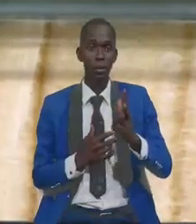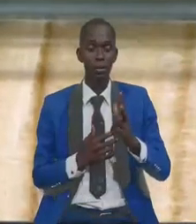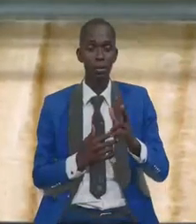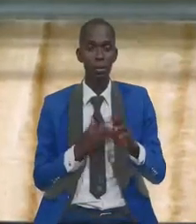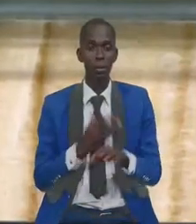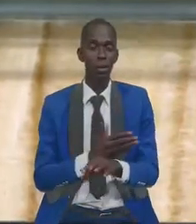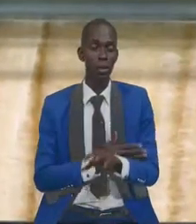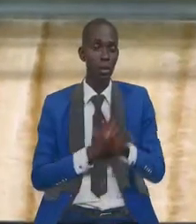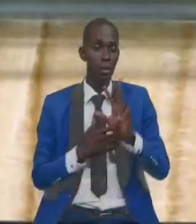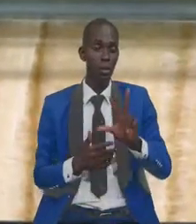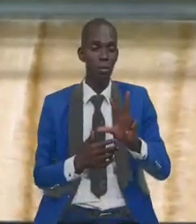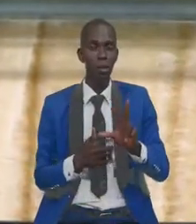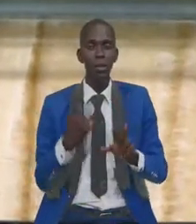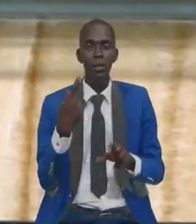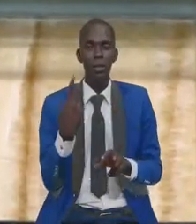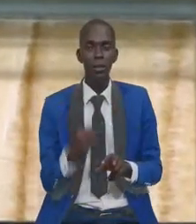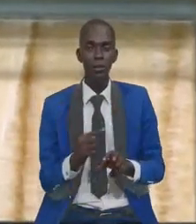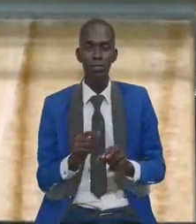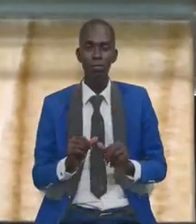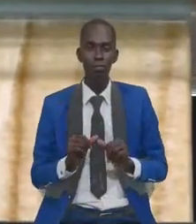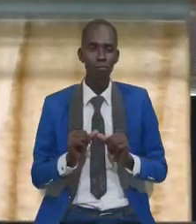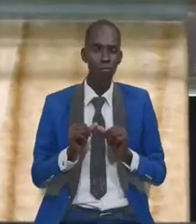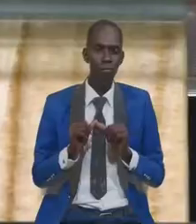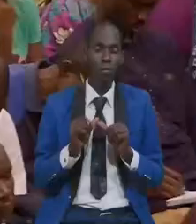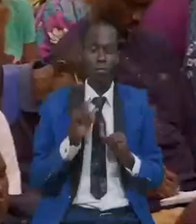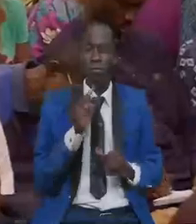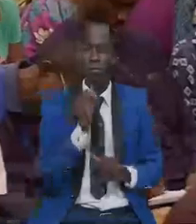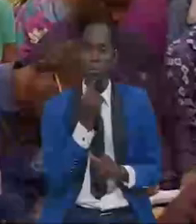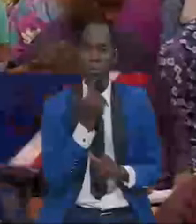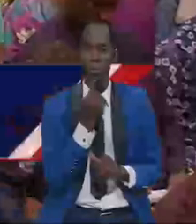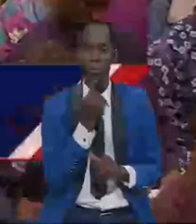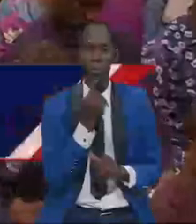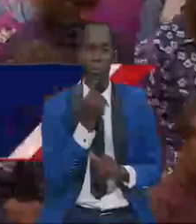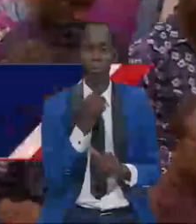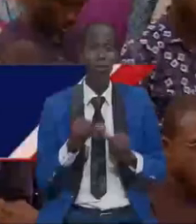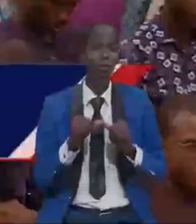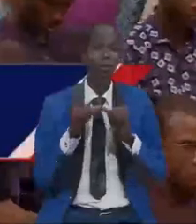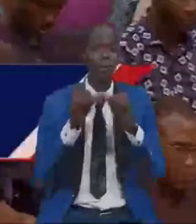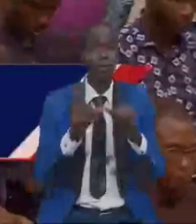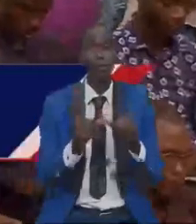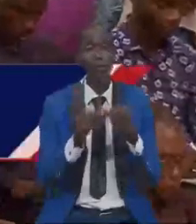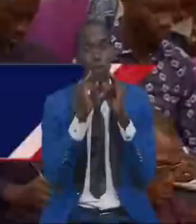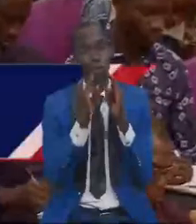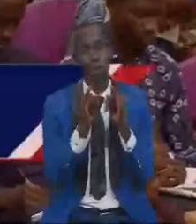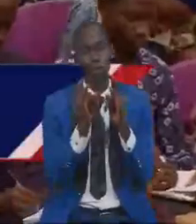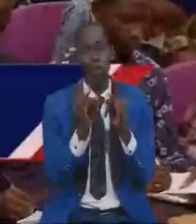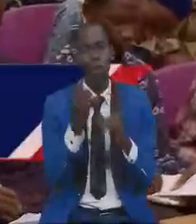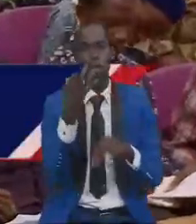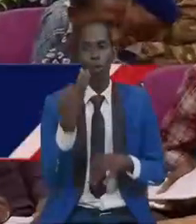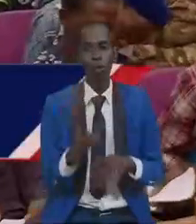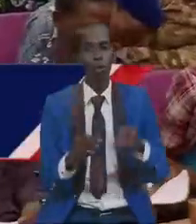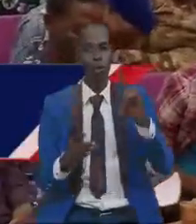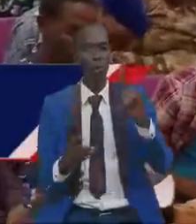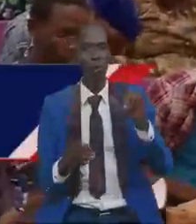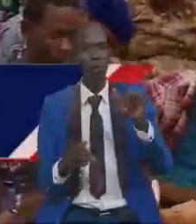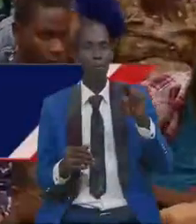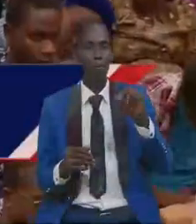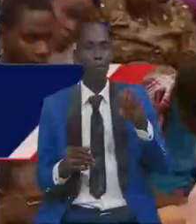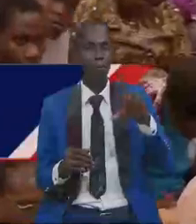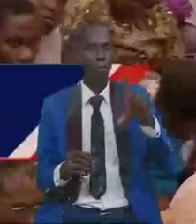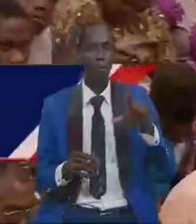La section 3, c'est l'instruction fervente de Daniel au plus hautain.